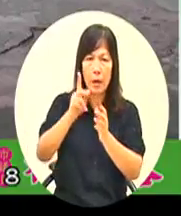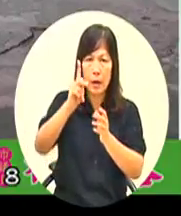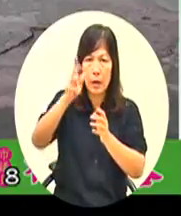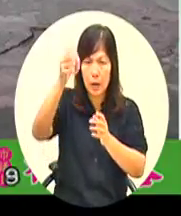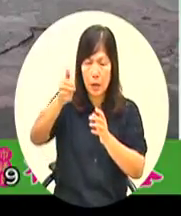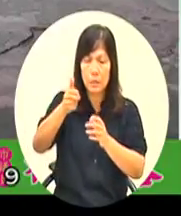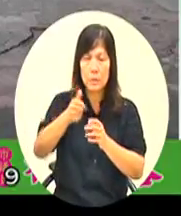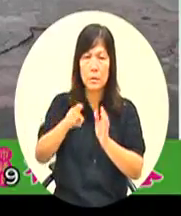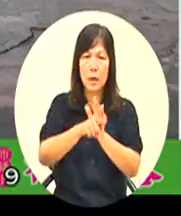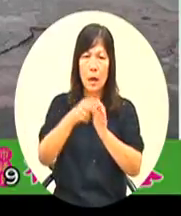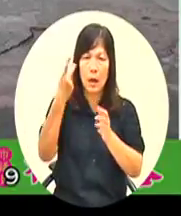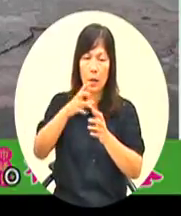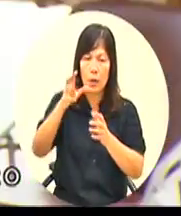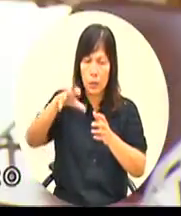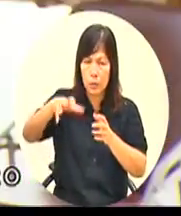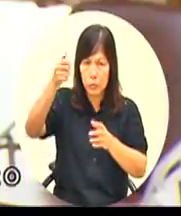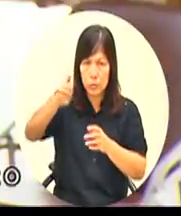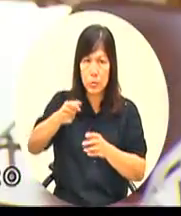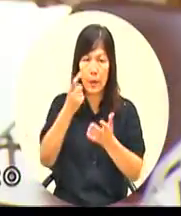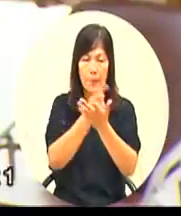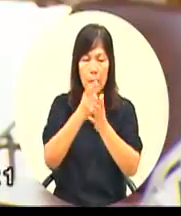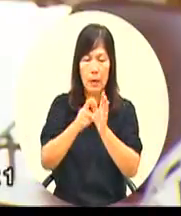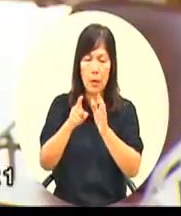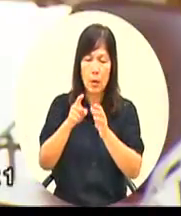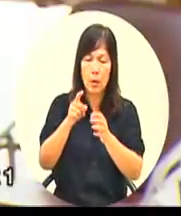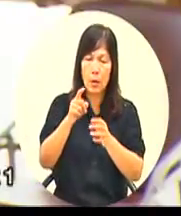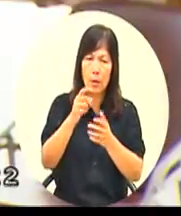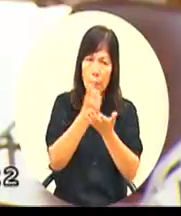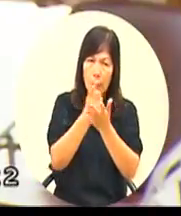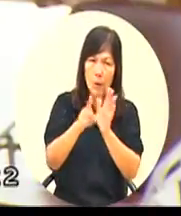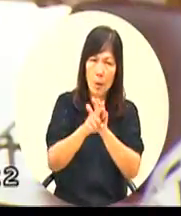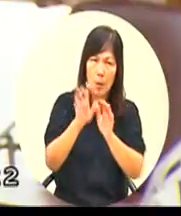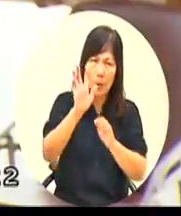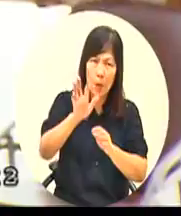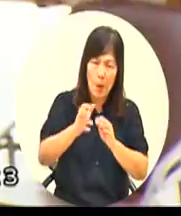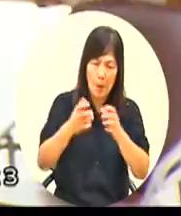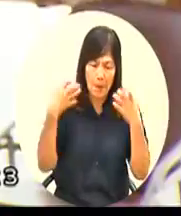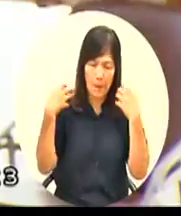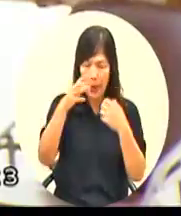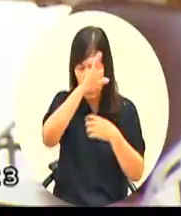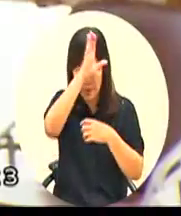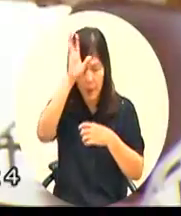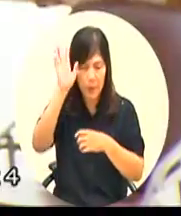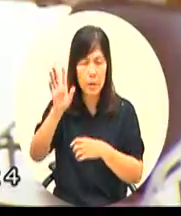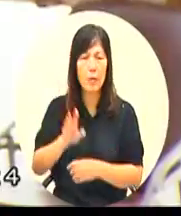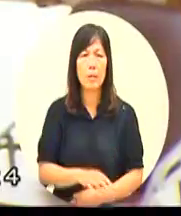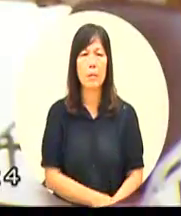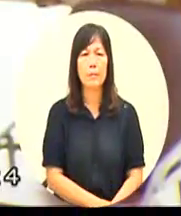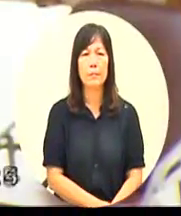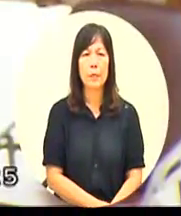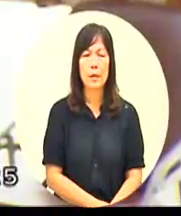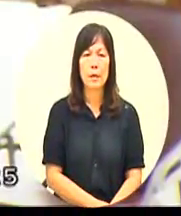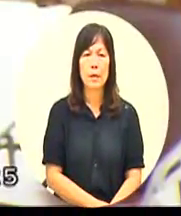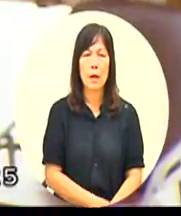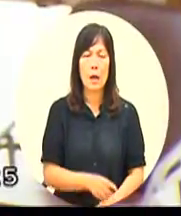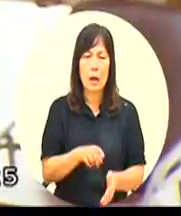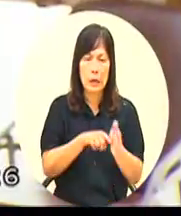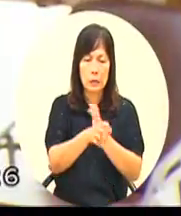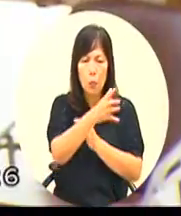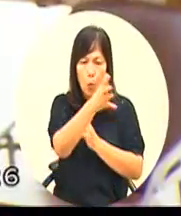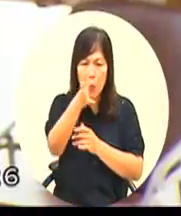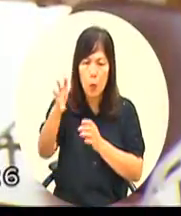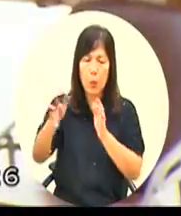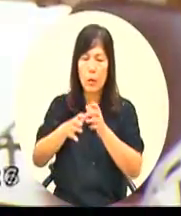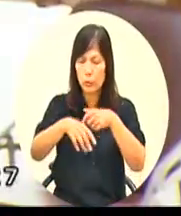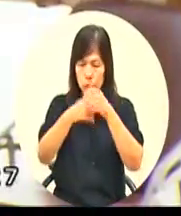长，包括局长，大家都辅助你们哈，都非常的忙碌，都一直在了解整个我们高